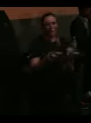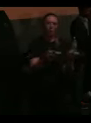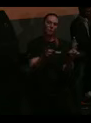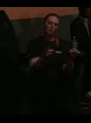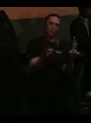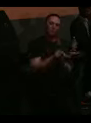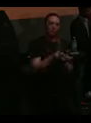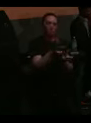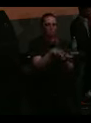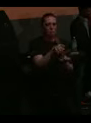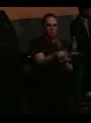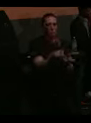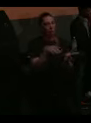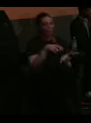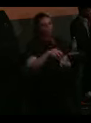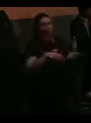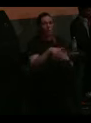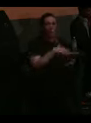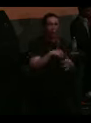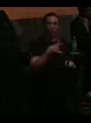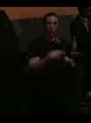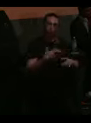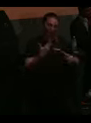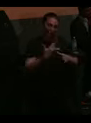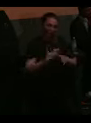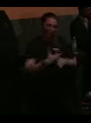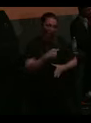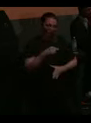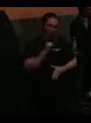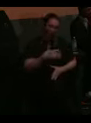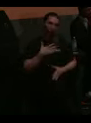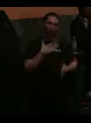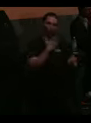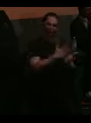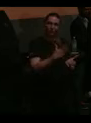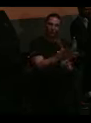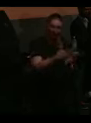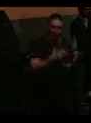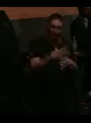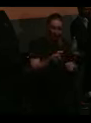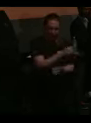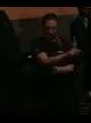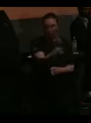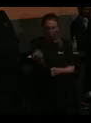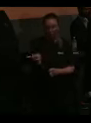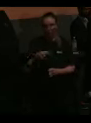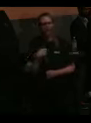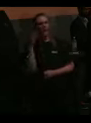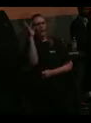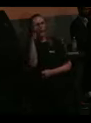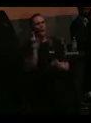verdiskaping, og at lokalsamfunn og fellesskapet får en rettferdig del av verdiene som skapes. Det jeg lurer